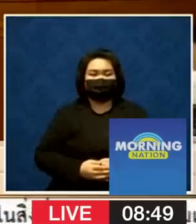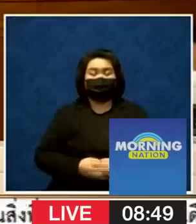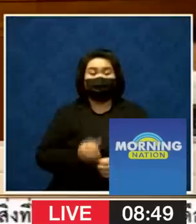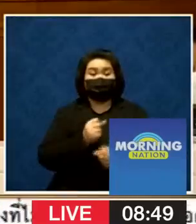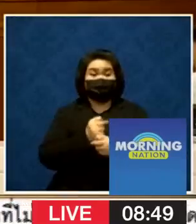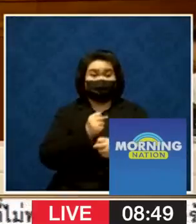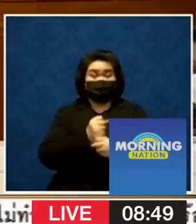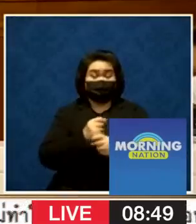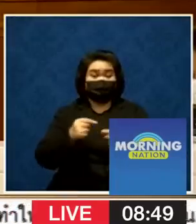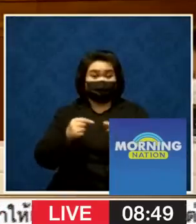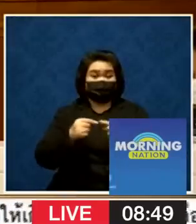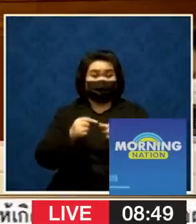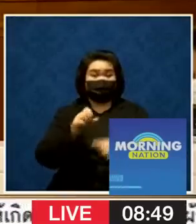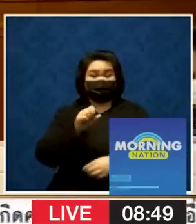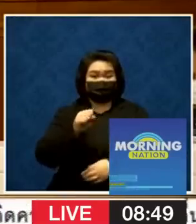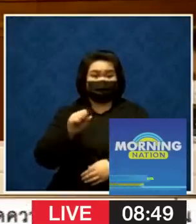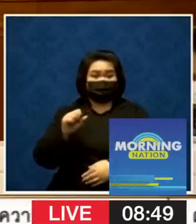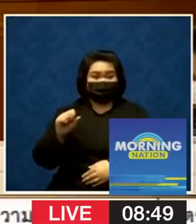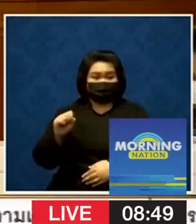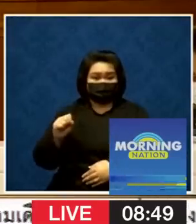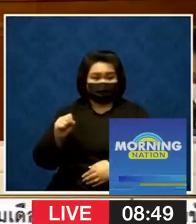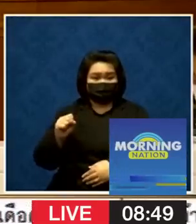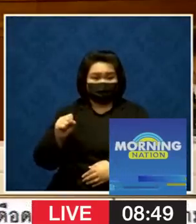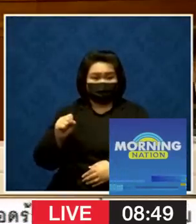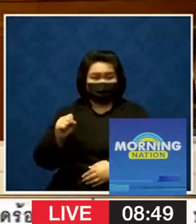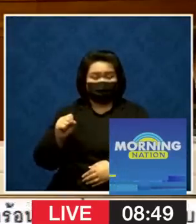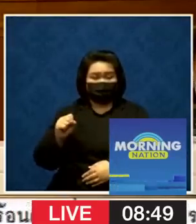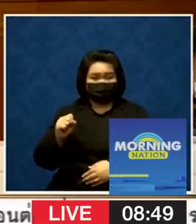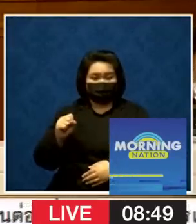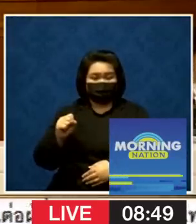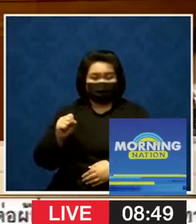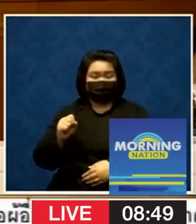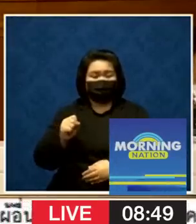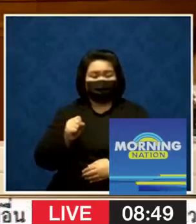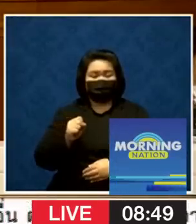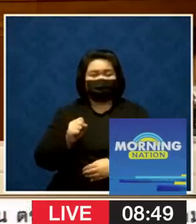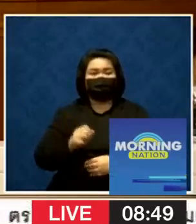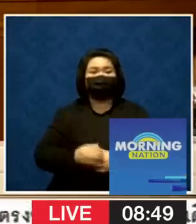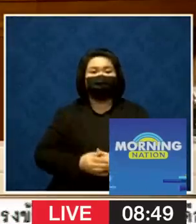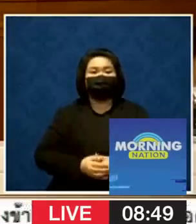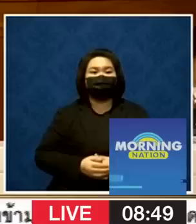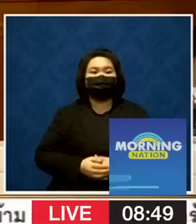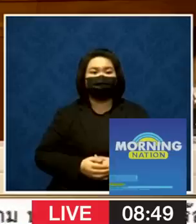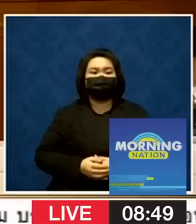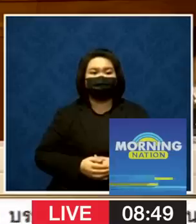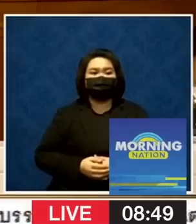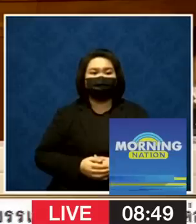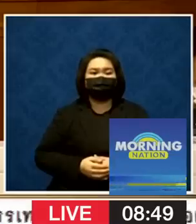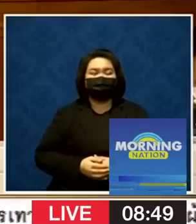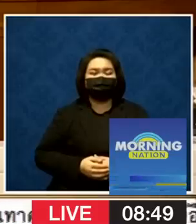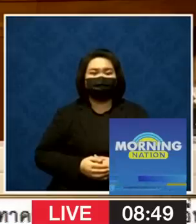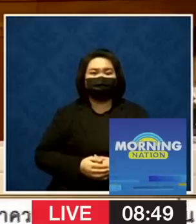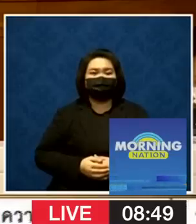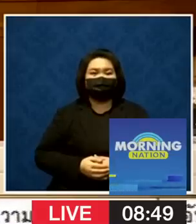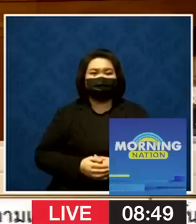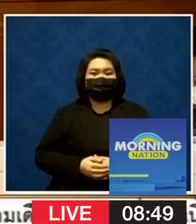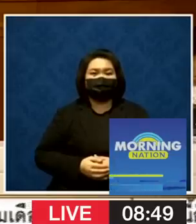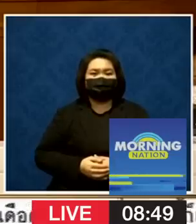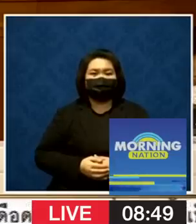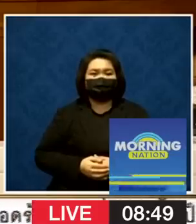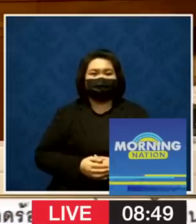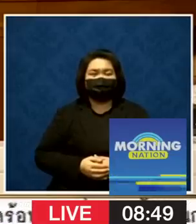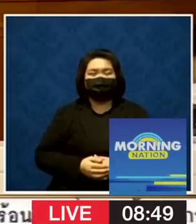ยังไงก็ตามแต่นะครับเรื่องนี้น่าจะยังไม่จบง่ายๆเพียงแต่หลายคนมองว่ามันคงจะทะลุรัฐบาลชุดนี้ไปนะครับไปว่